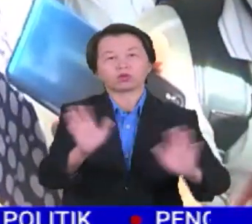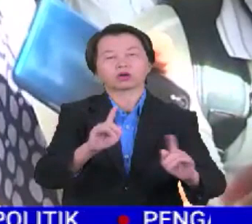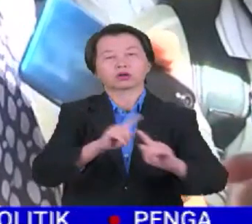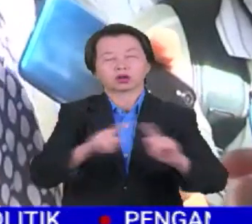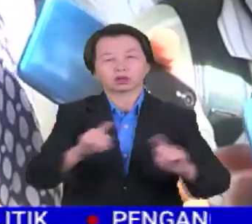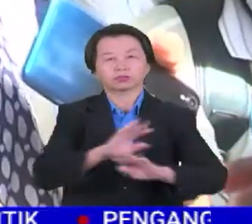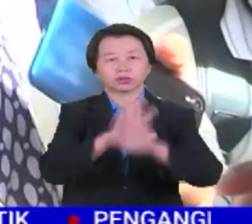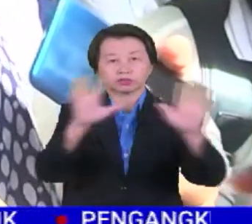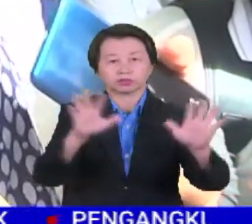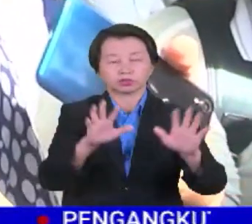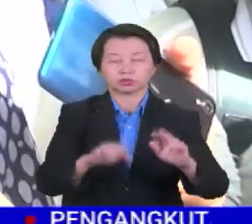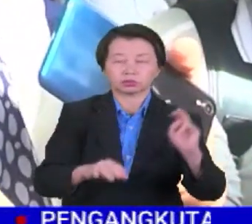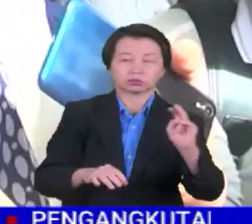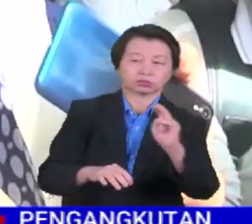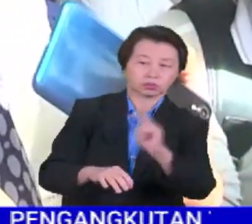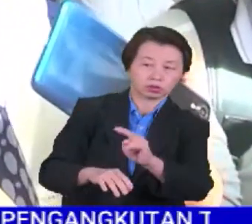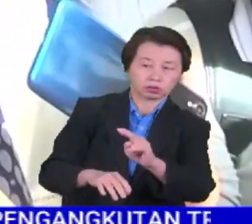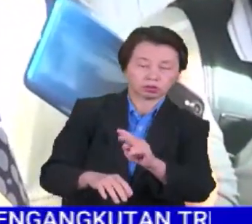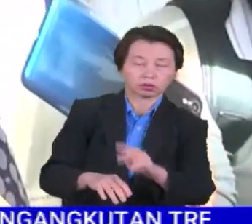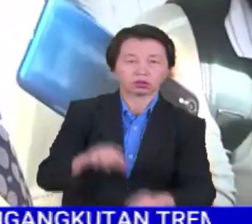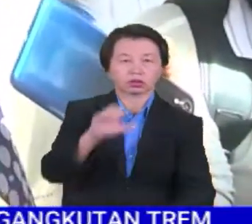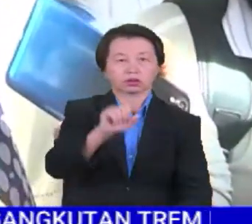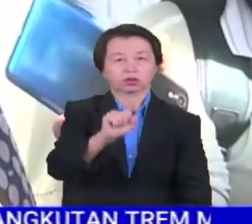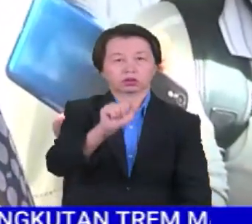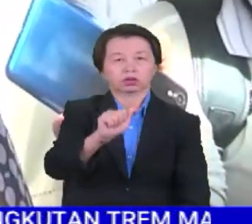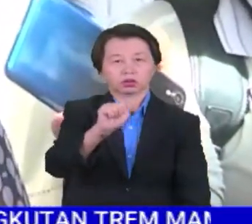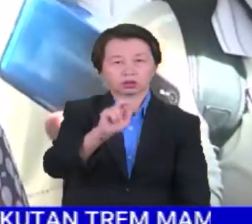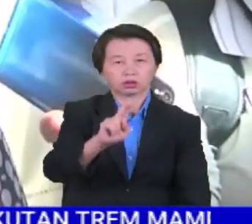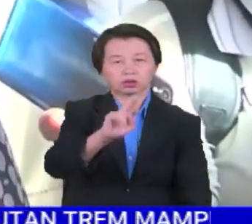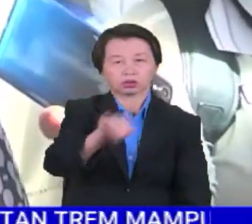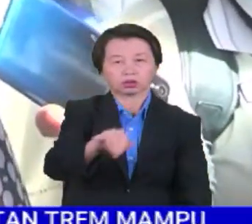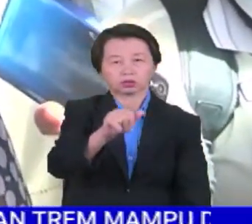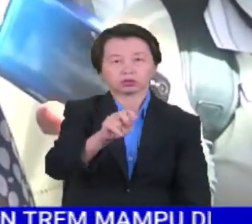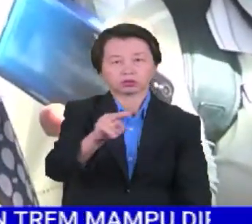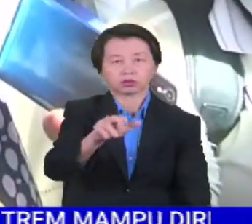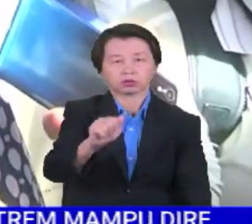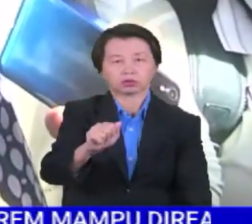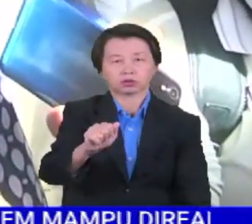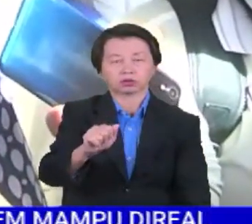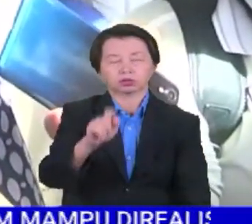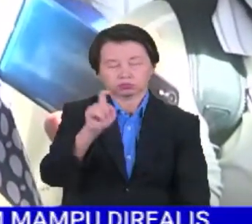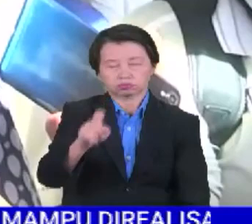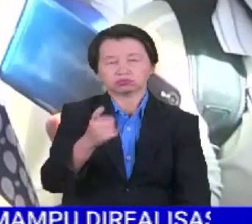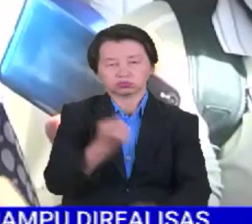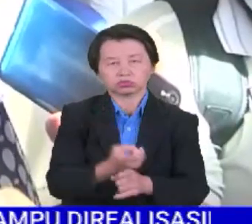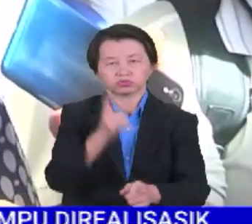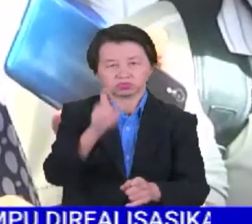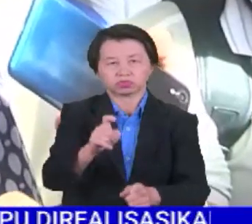Tetapi jelas di sini, di Saujana Utama ini, bahawa memang ada keperluan.